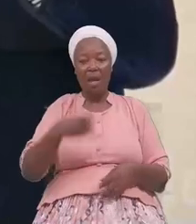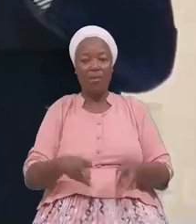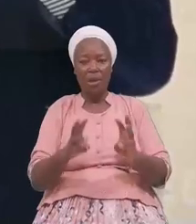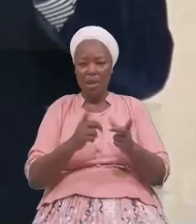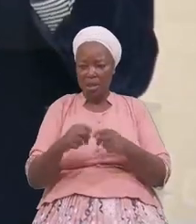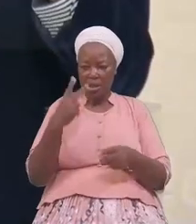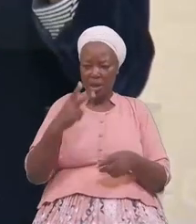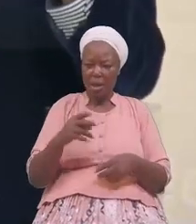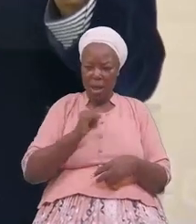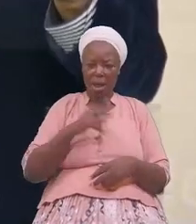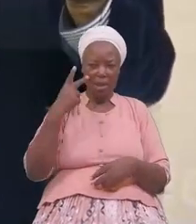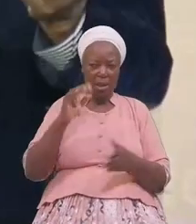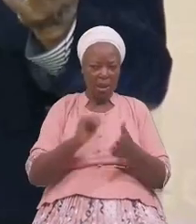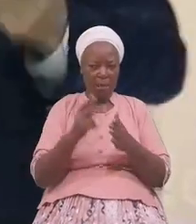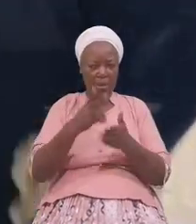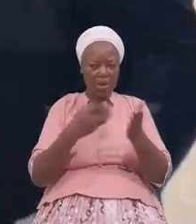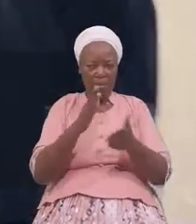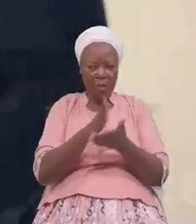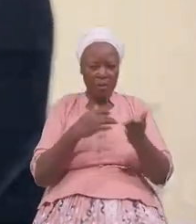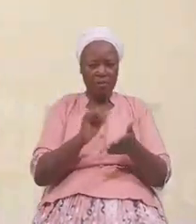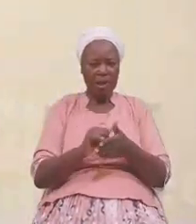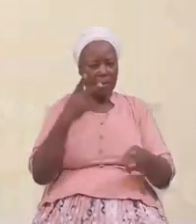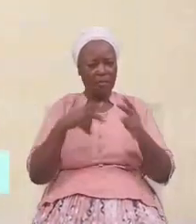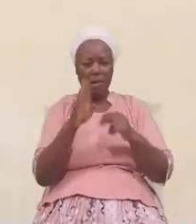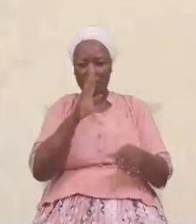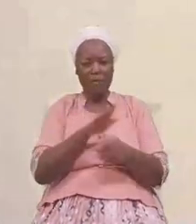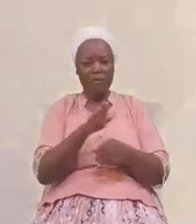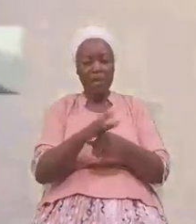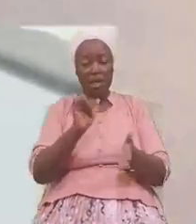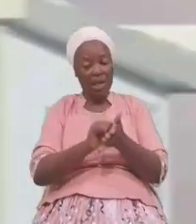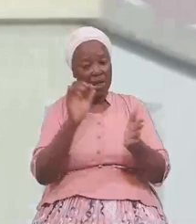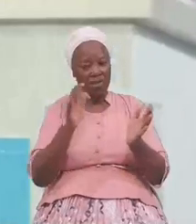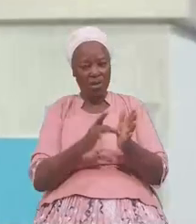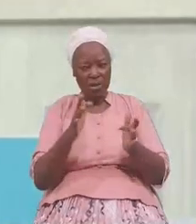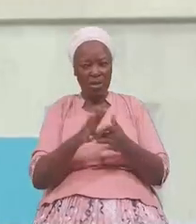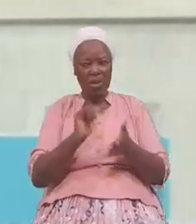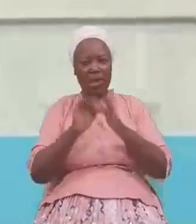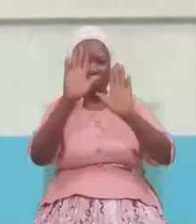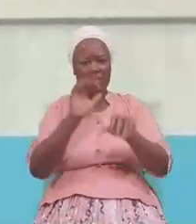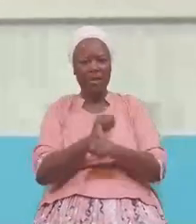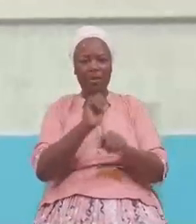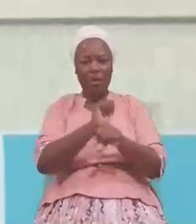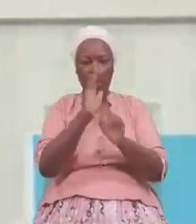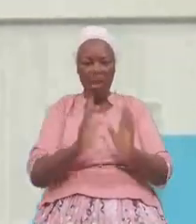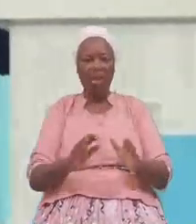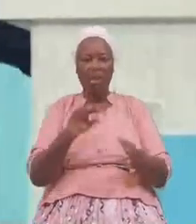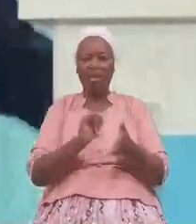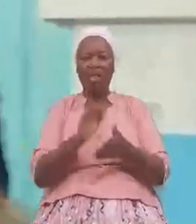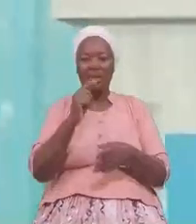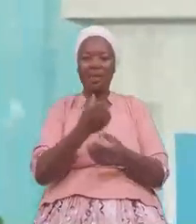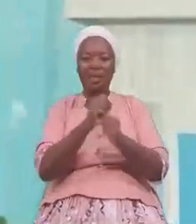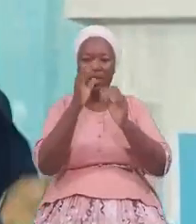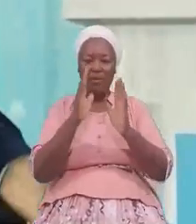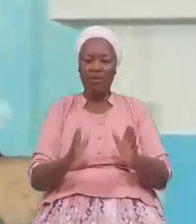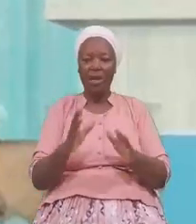vois déjà cette prophétie accomplie. Jésus, celui qui opère les miracles, ça c'est le sauveur. Et il est en train de